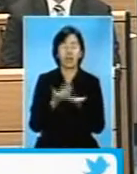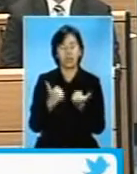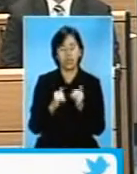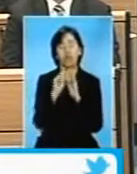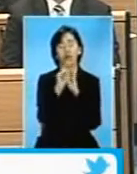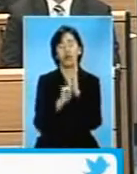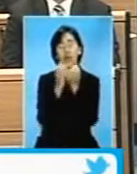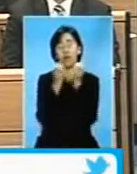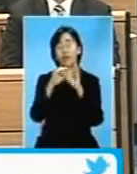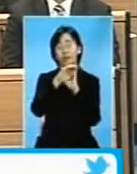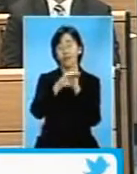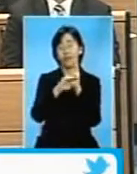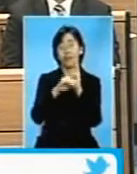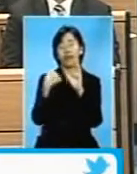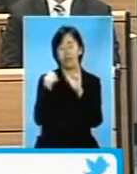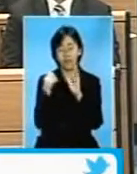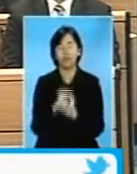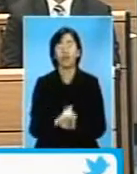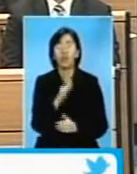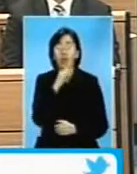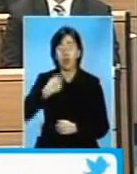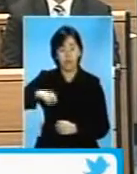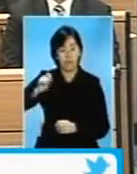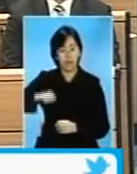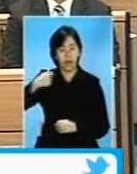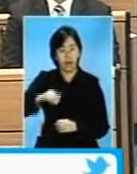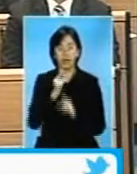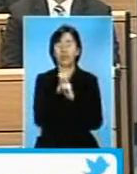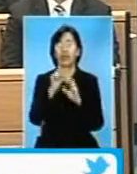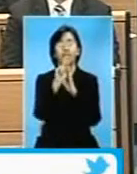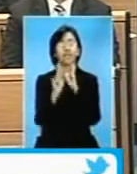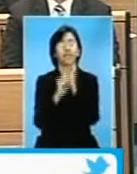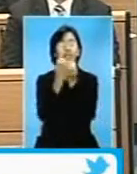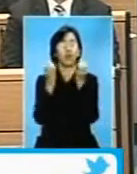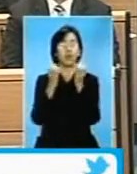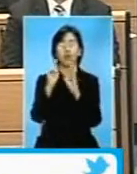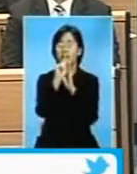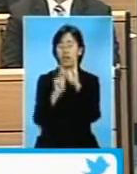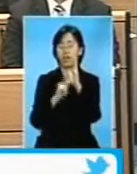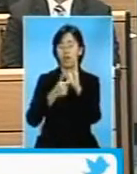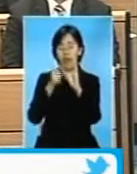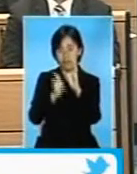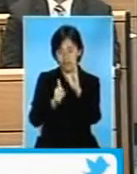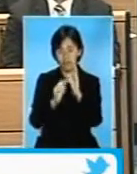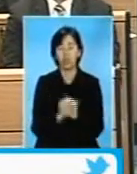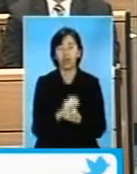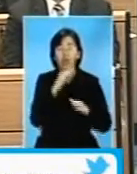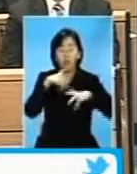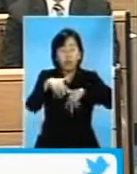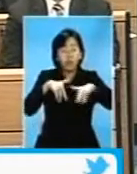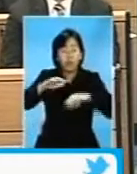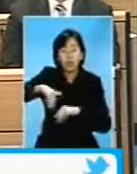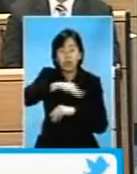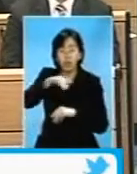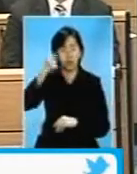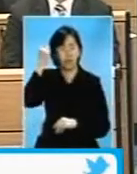บทบัญญัติรัฐธรรมนูญเนี่ยเมื่อพิพากษามาแล้วต้องถือว่าเป็นกฎหมายรัฐธรรมนูญนะนี่เป็นหลักกฎหมายนะครับเพราะพี่น้องประชาชนส่วนใหญ่ไม่เ